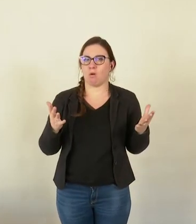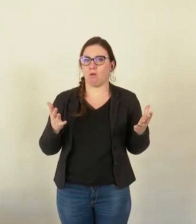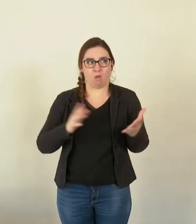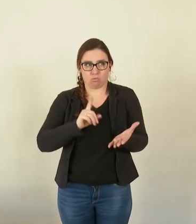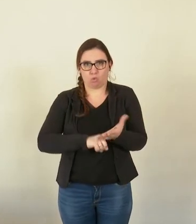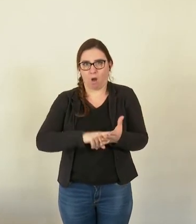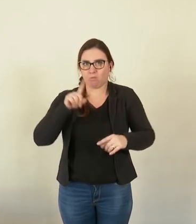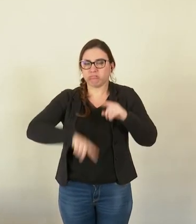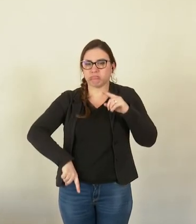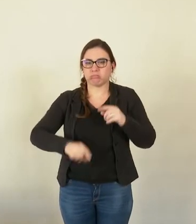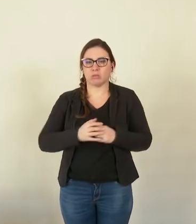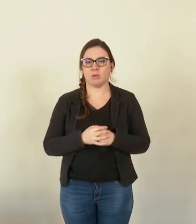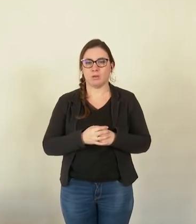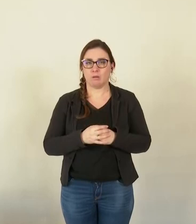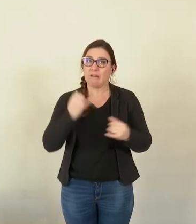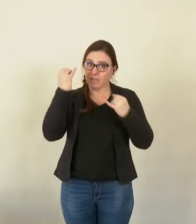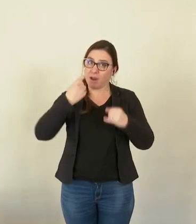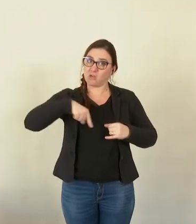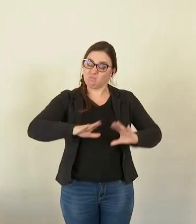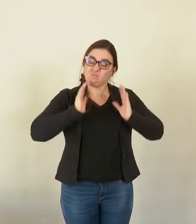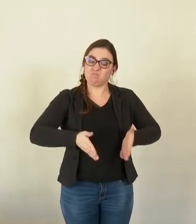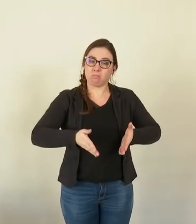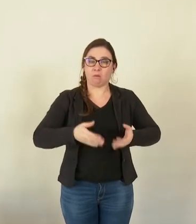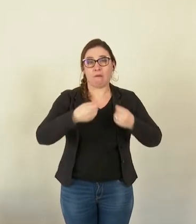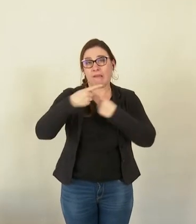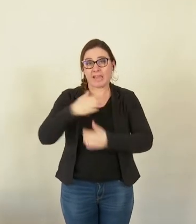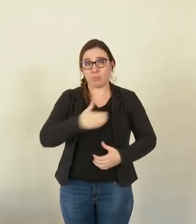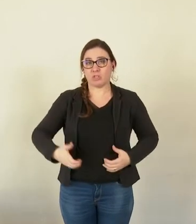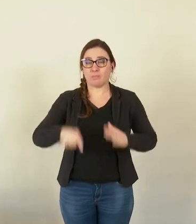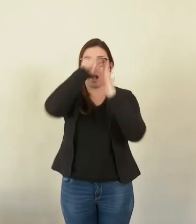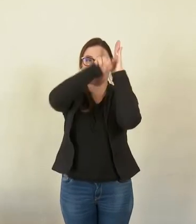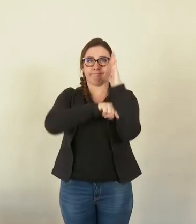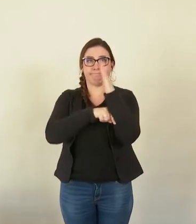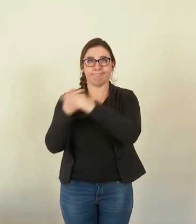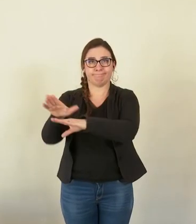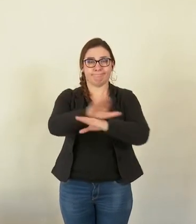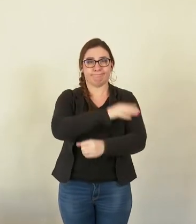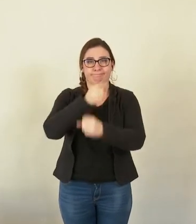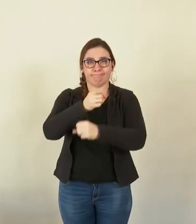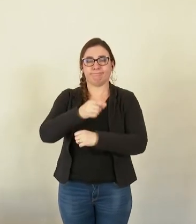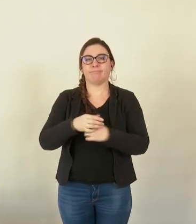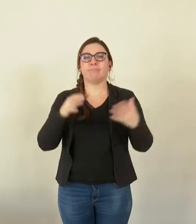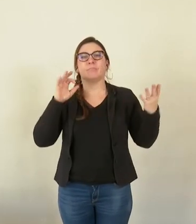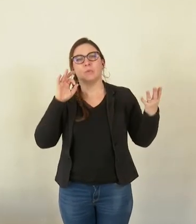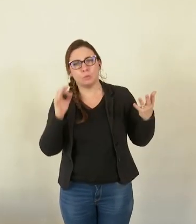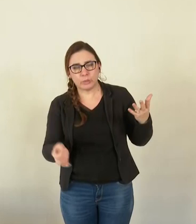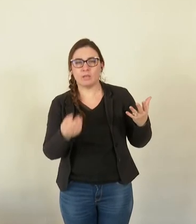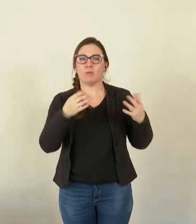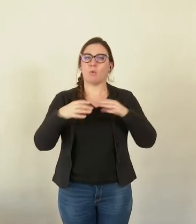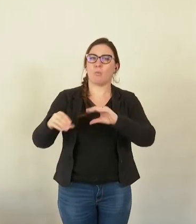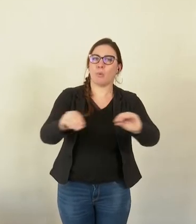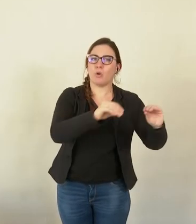droit sinon ce serait un simple dispositif municipal avec certes ses forces dans l'accès aux habitants et aux